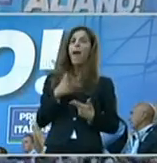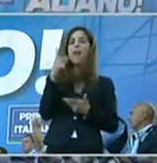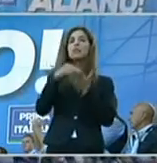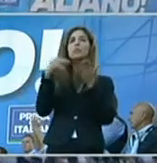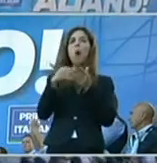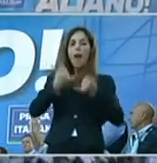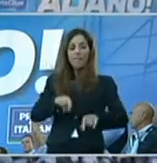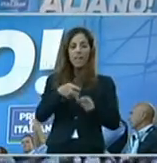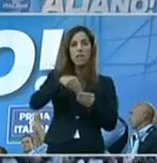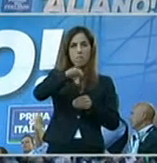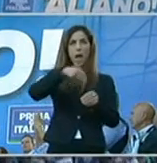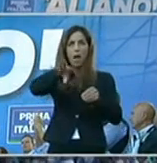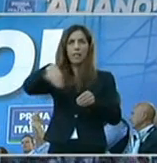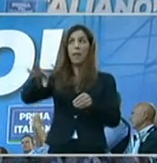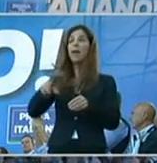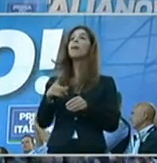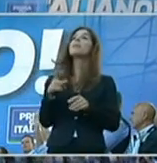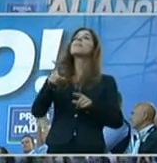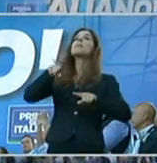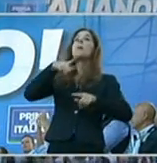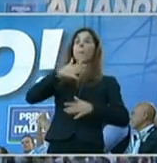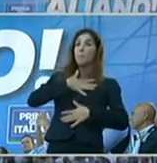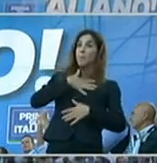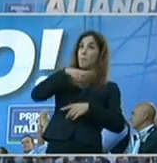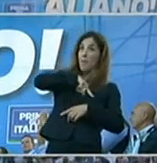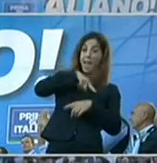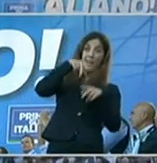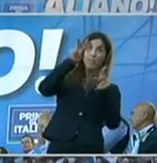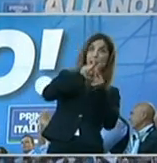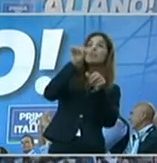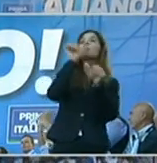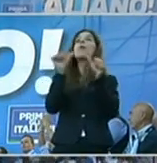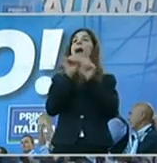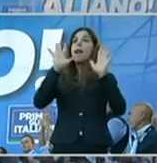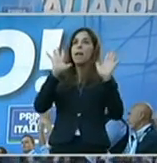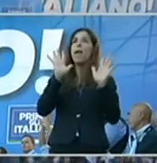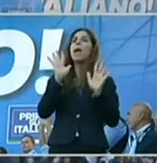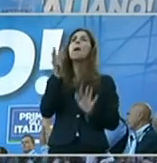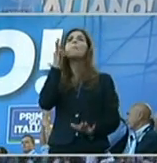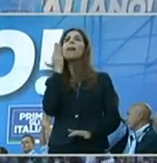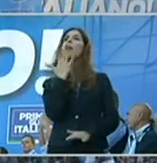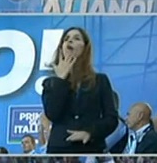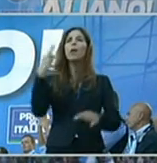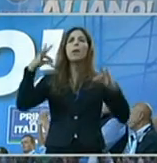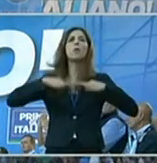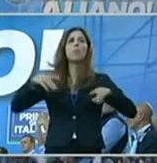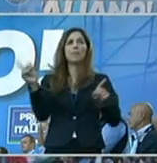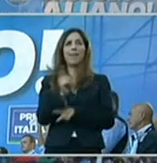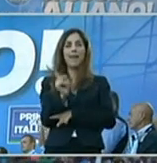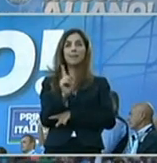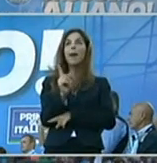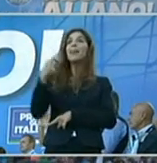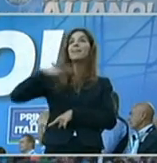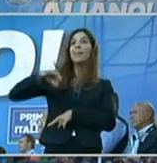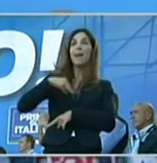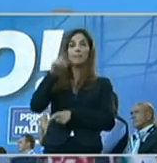scuola. Mie sorelle e miei fratelli, non mi interessa il colore della pelle, mi interessano le persone